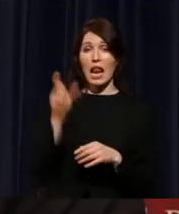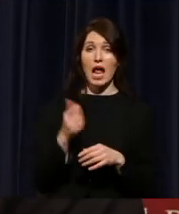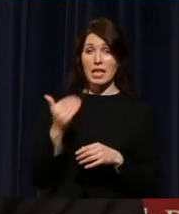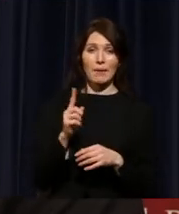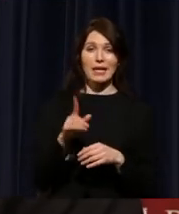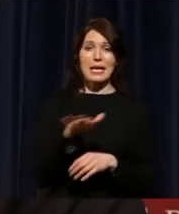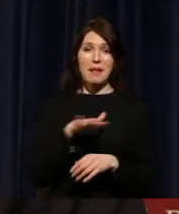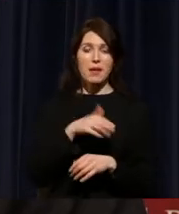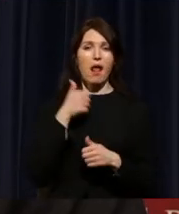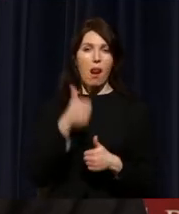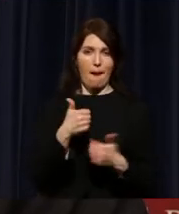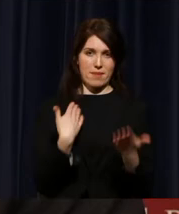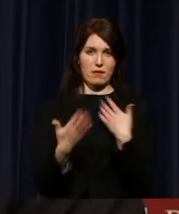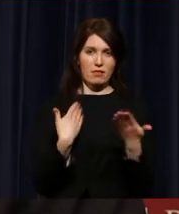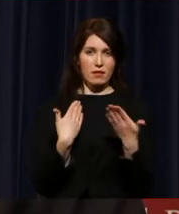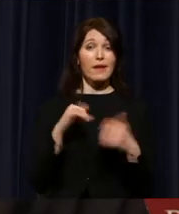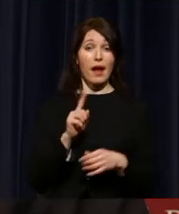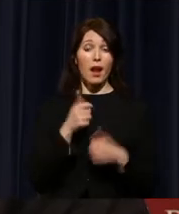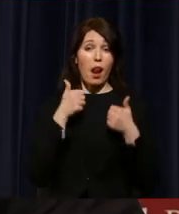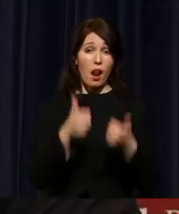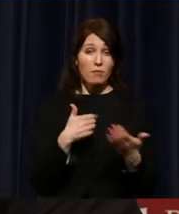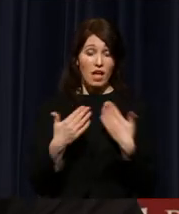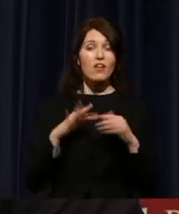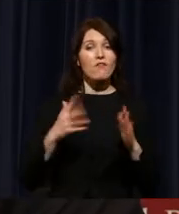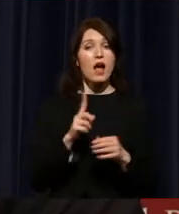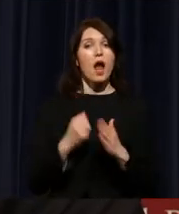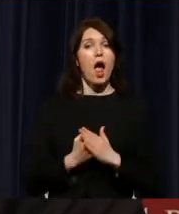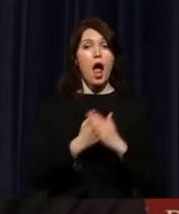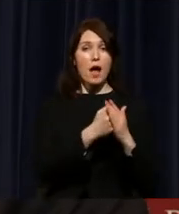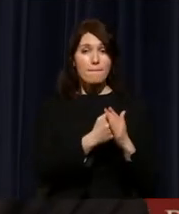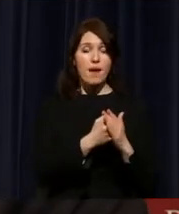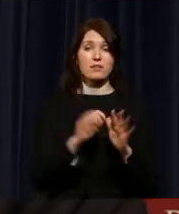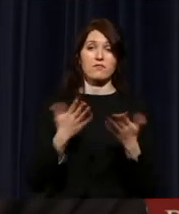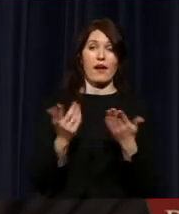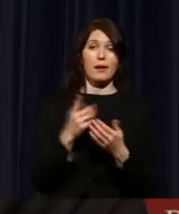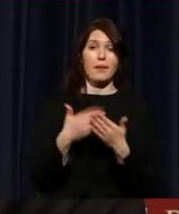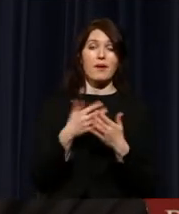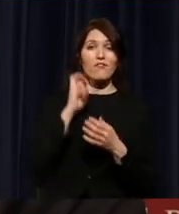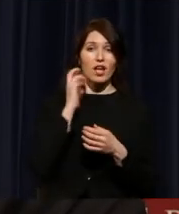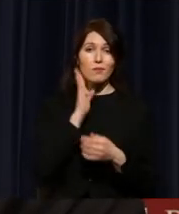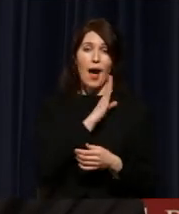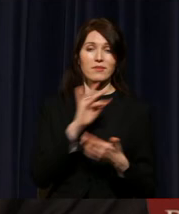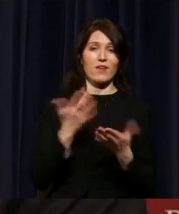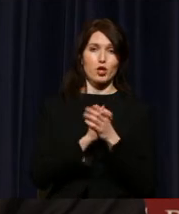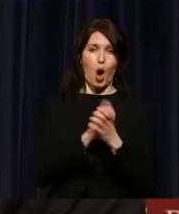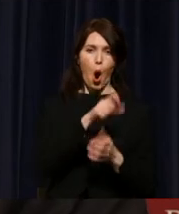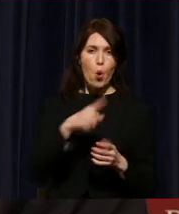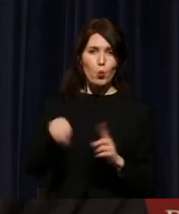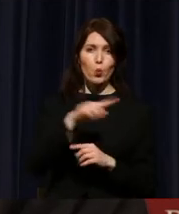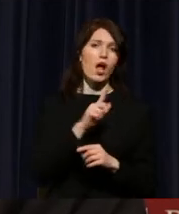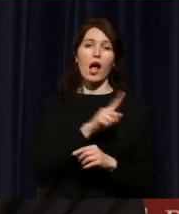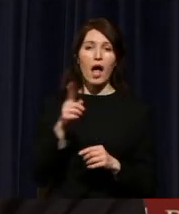ir ģimenē labas attiecības. Ja viņas ir labas, vai viņam ir atbalsta sistēmas, vai viņam, piemēram, ir vecmāmiņas, draugi, tas, kas